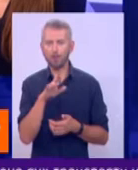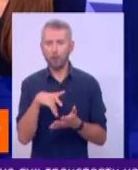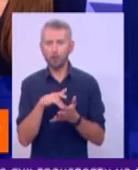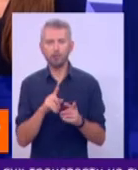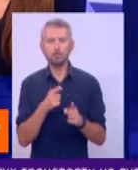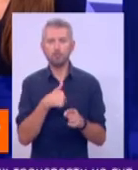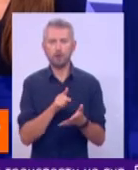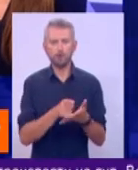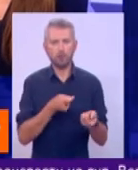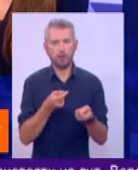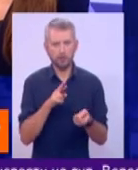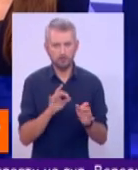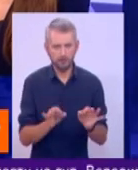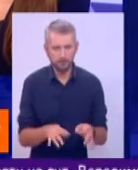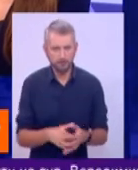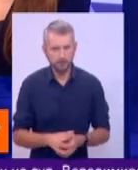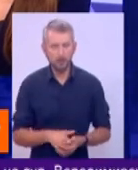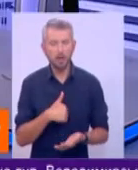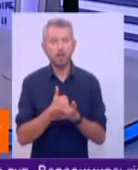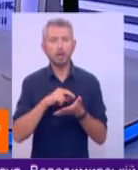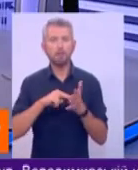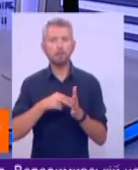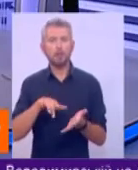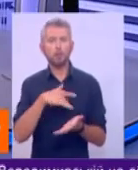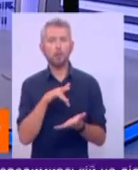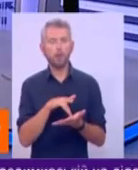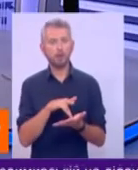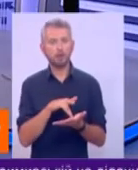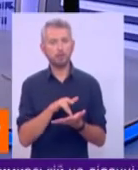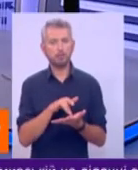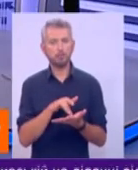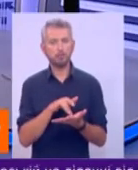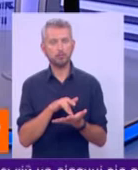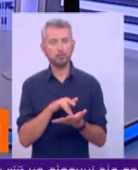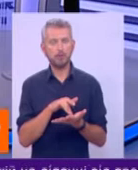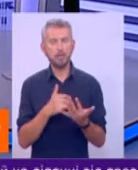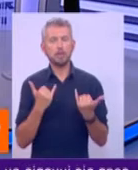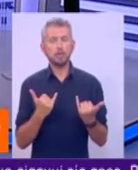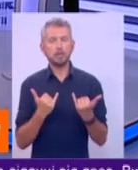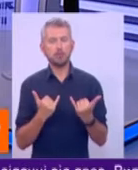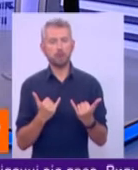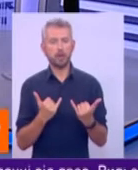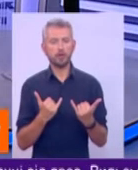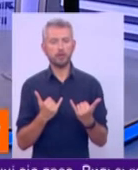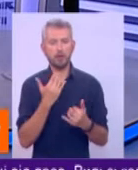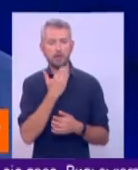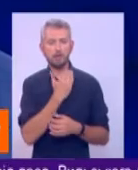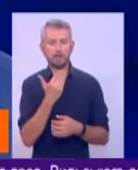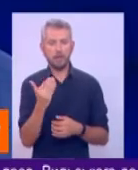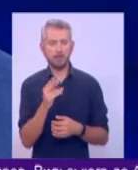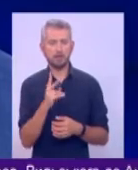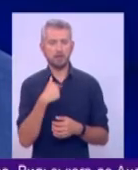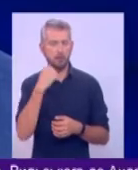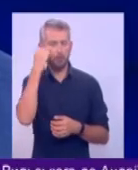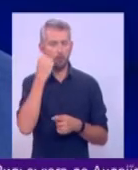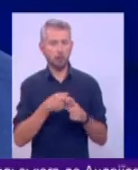должны руководствоваться. Генплан города Сейчас, ну, последнее, насколько я помню,